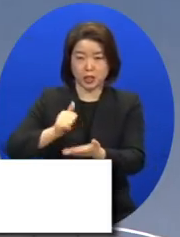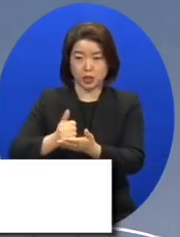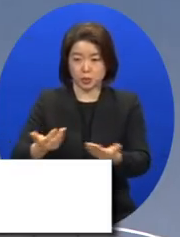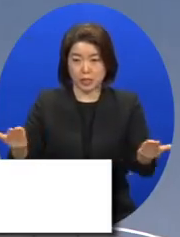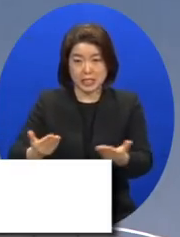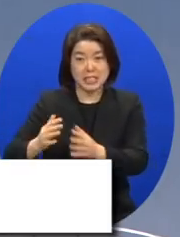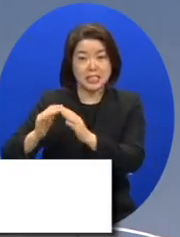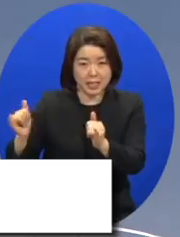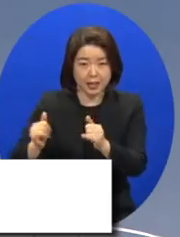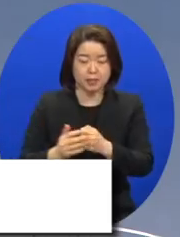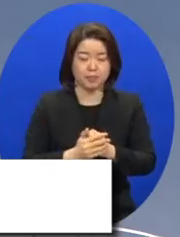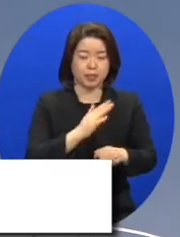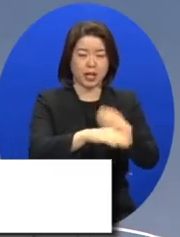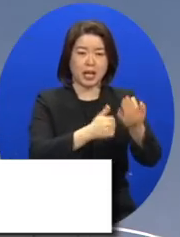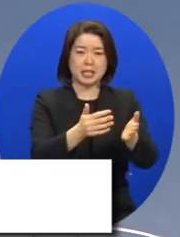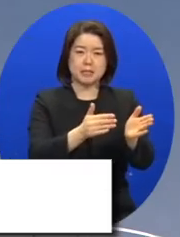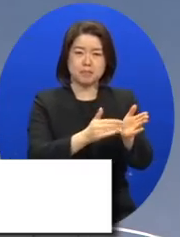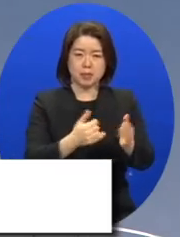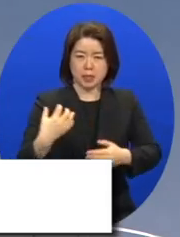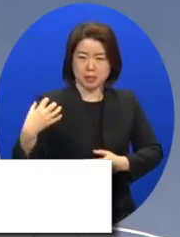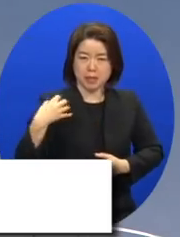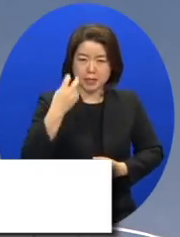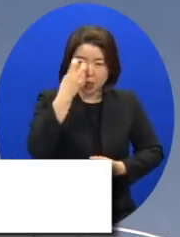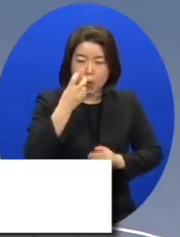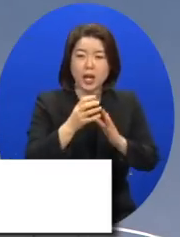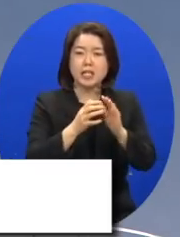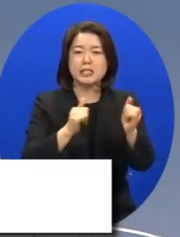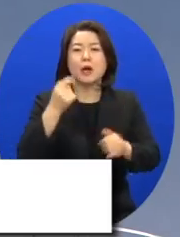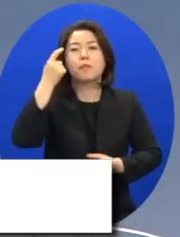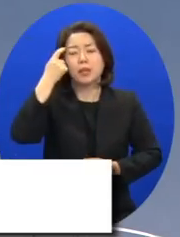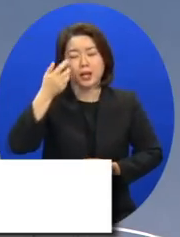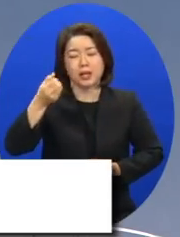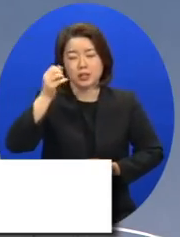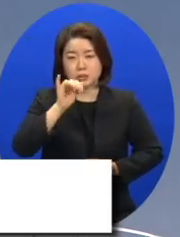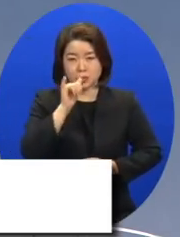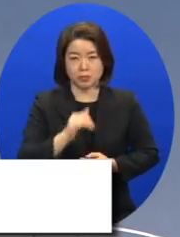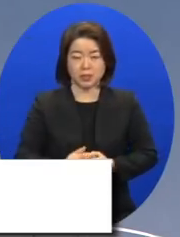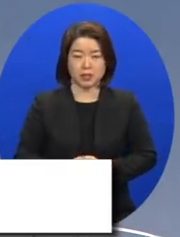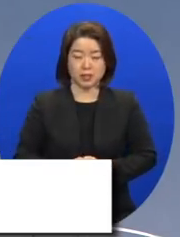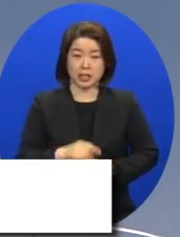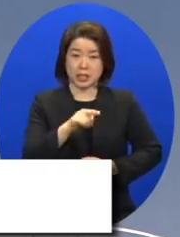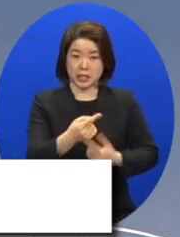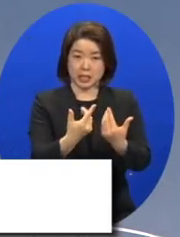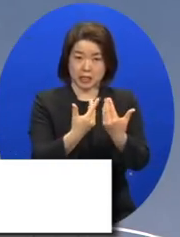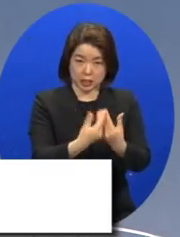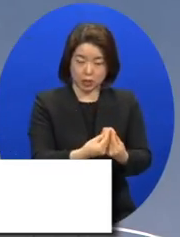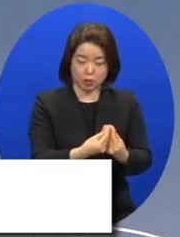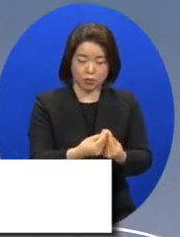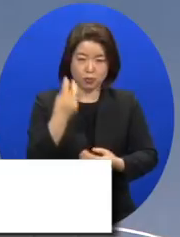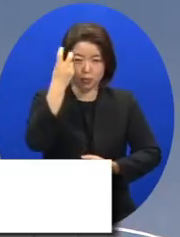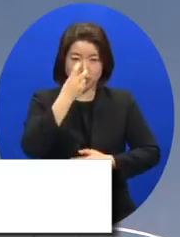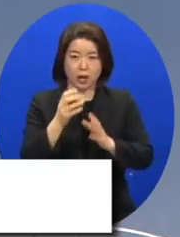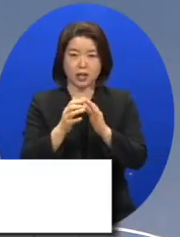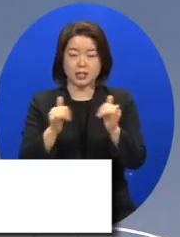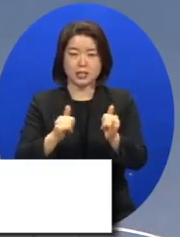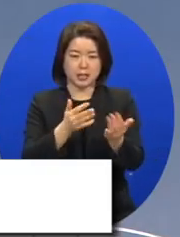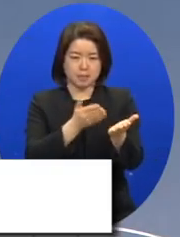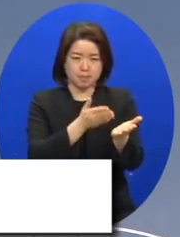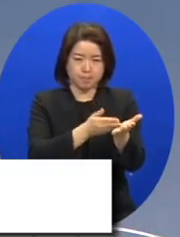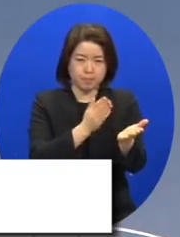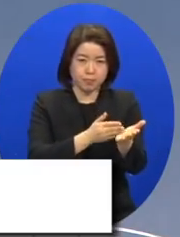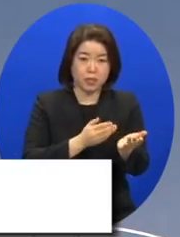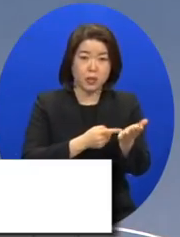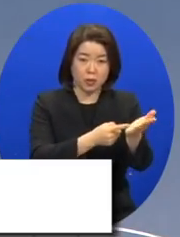5 하나님의 비밀을 맡은 관리인으로 봐야 합니다 이런 경우에 관리인에게 요구하는 것은 신실